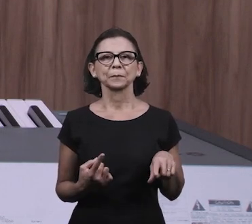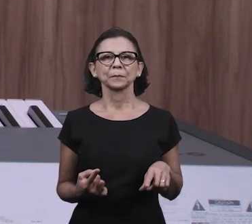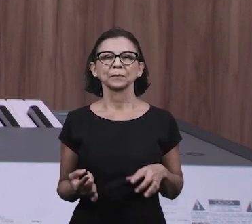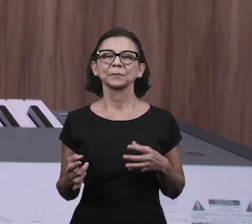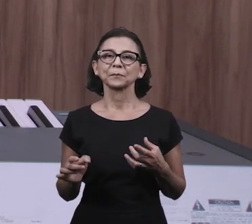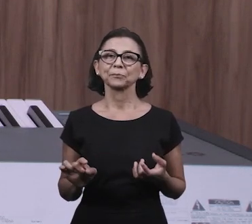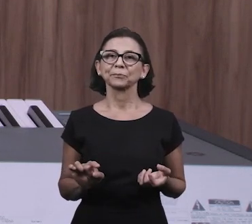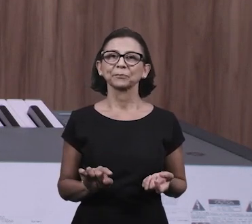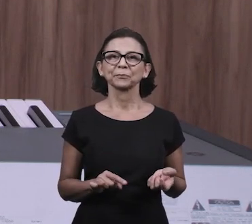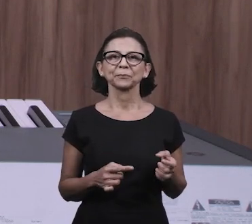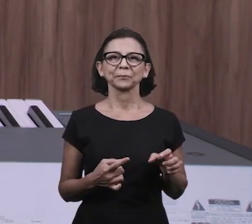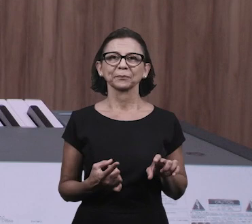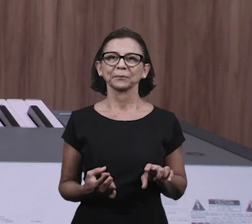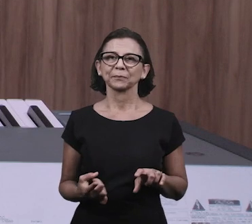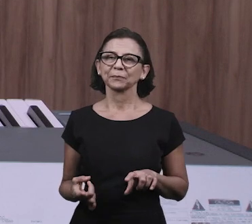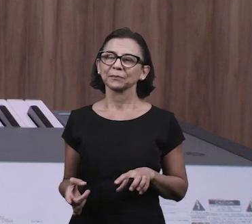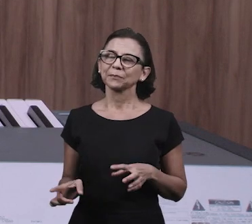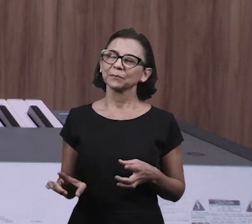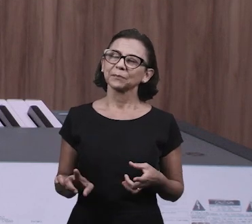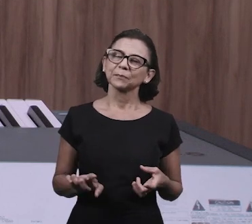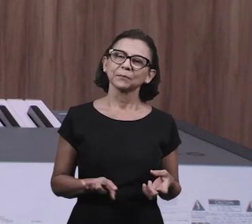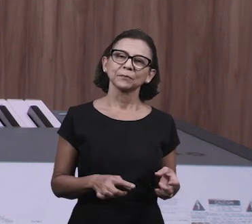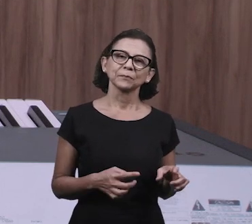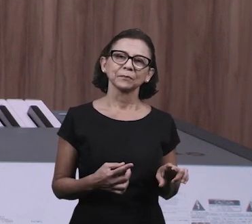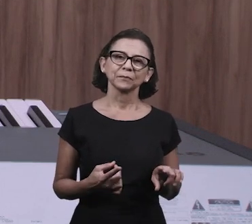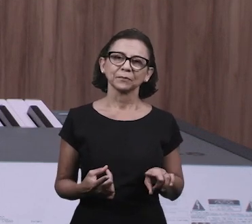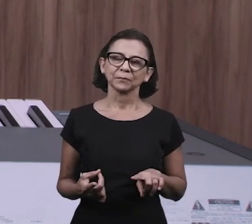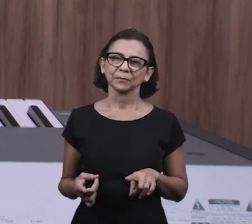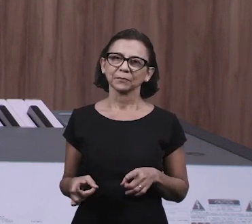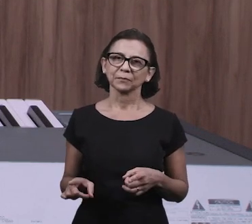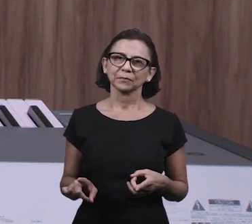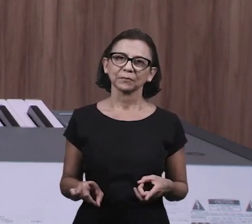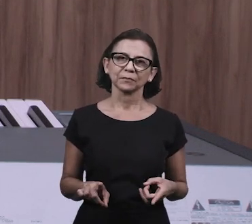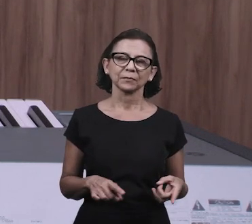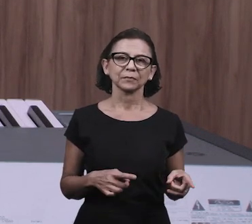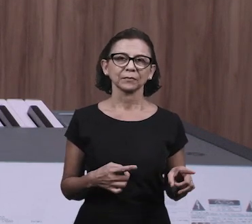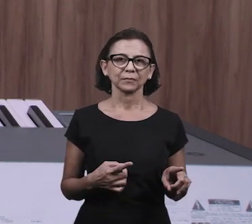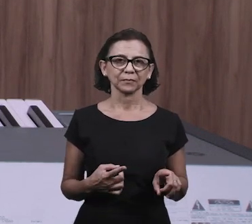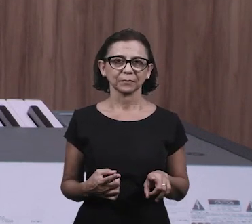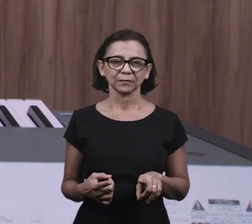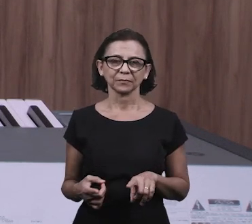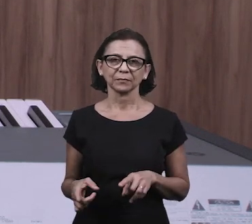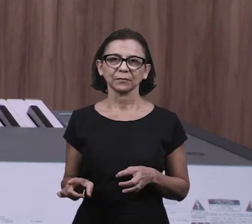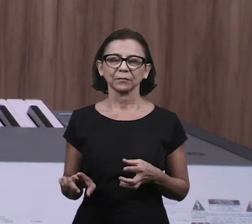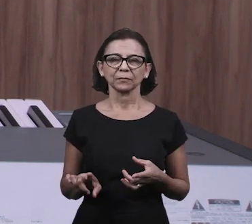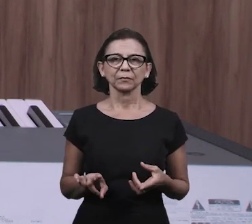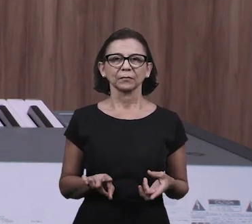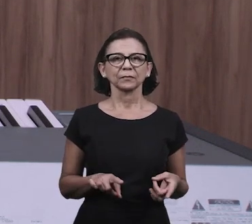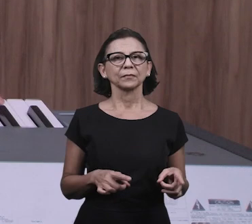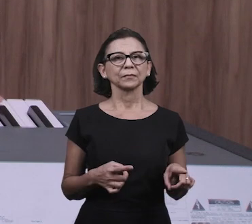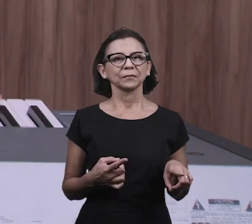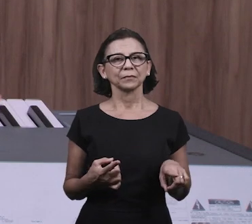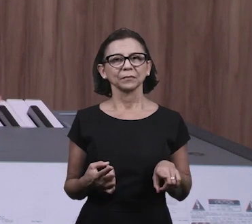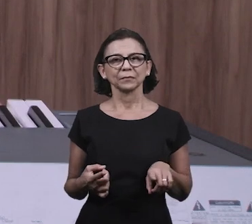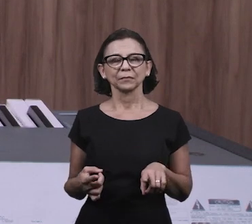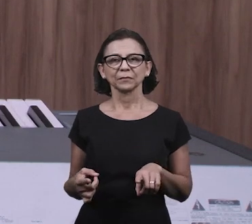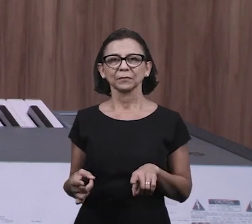fá, mi. Ré, mi, fá, mi, ré. Et là, à la fin,